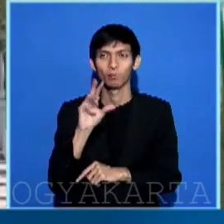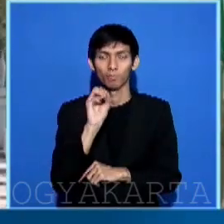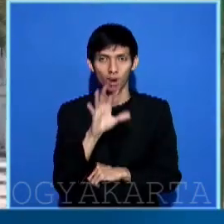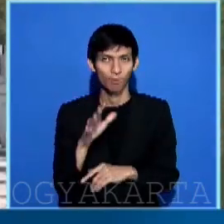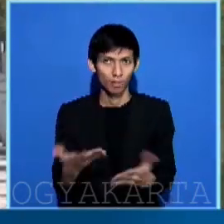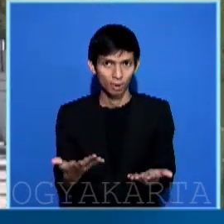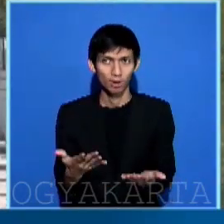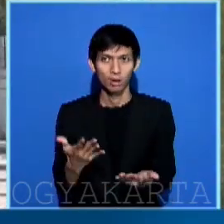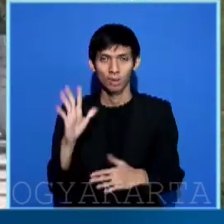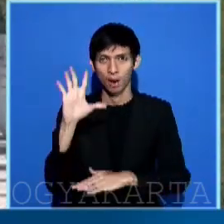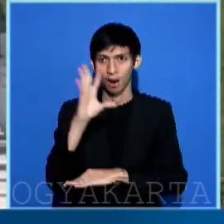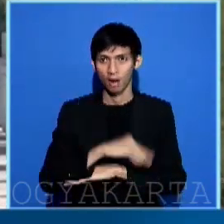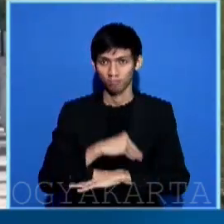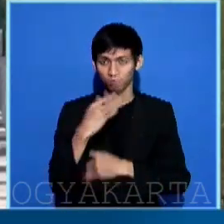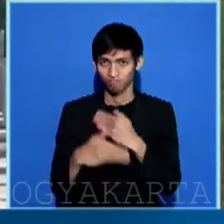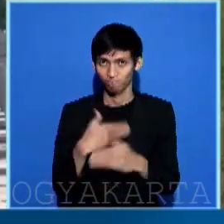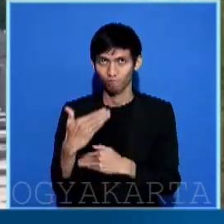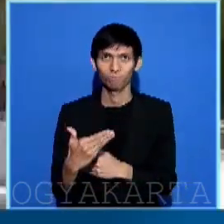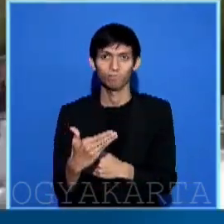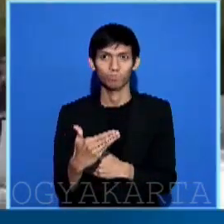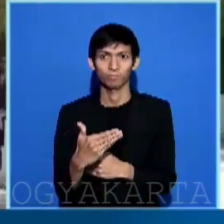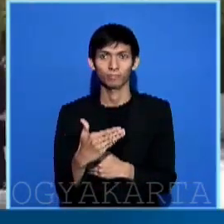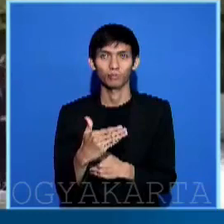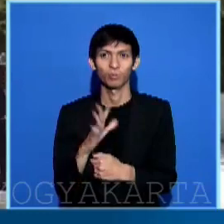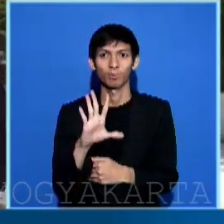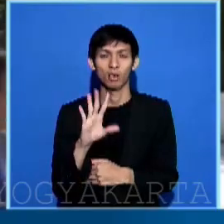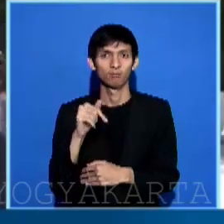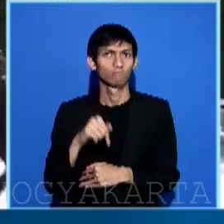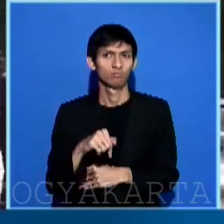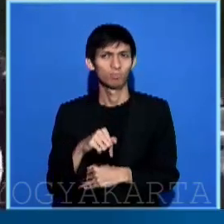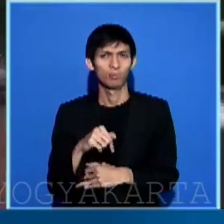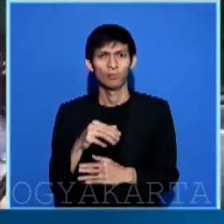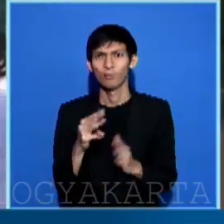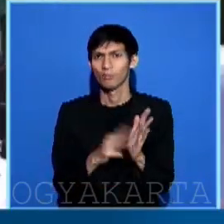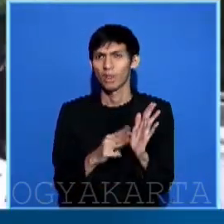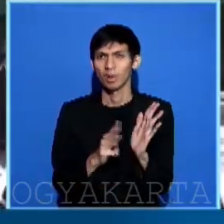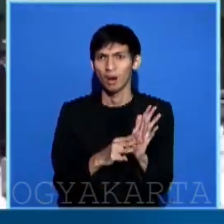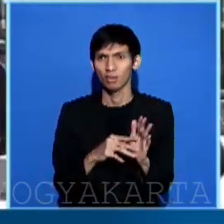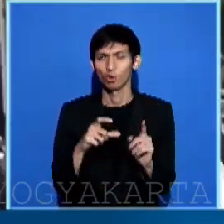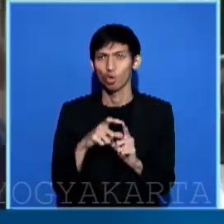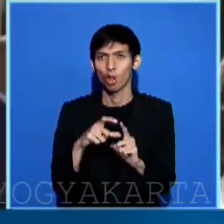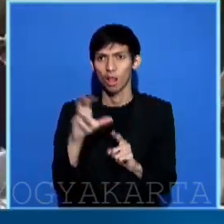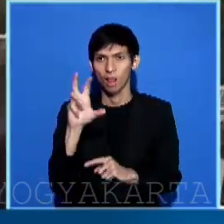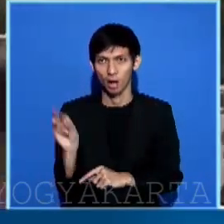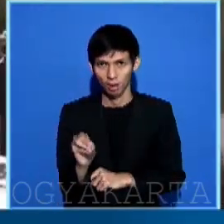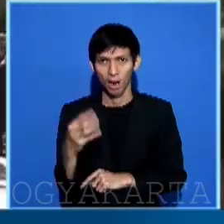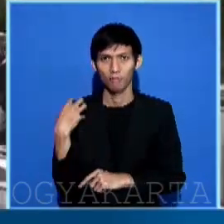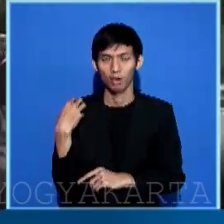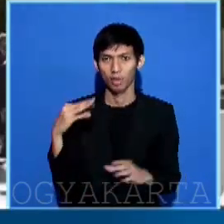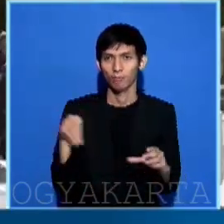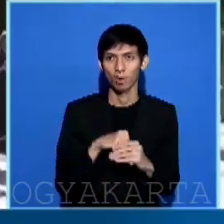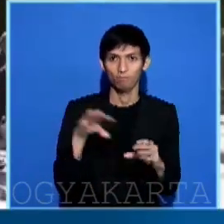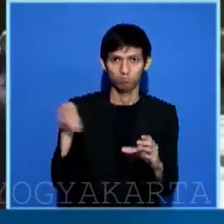5 hari pelaksanaannya saja sudah hampir 57 miliar dolar Amerika berhasil dikumpulkan